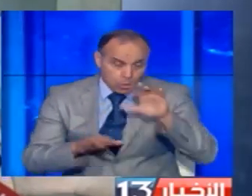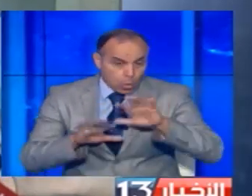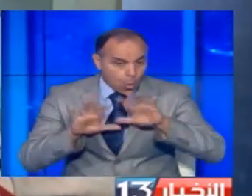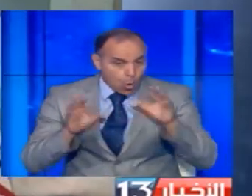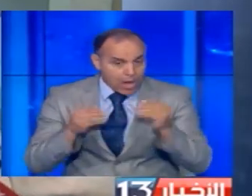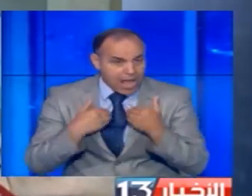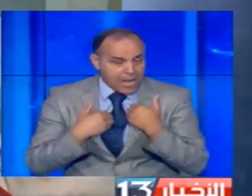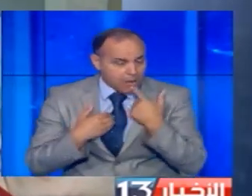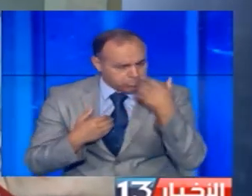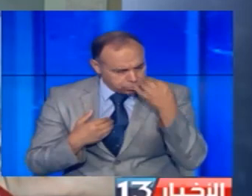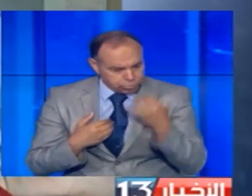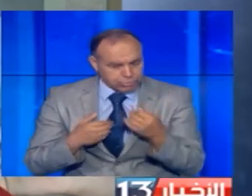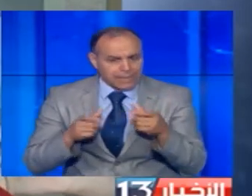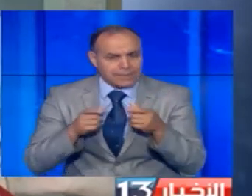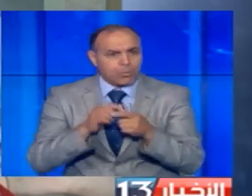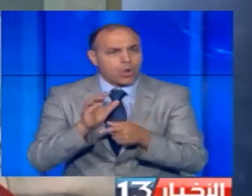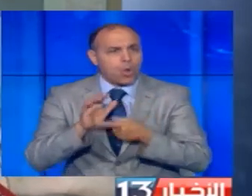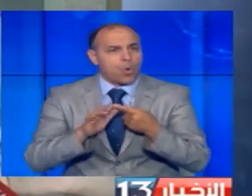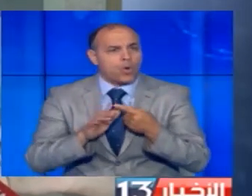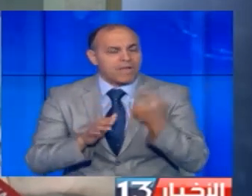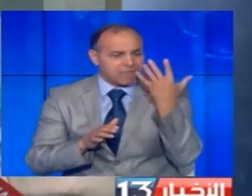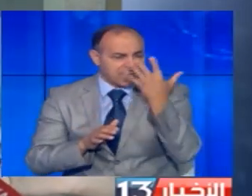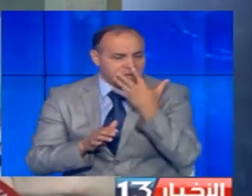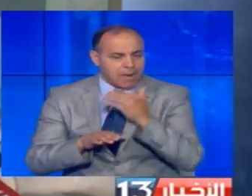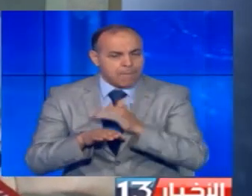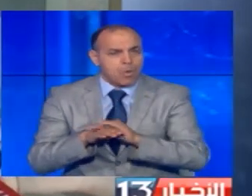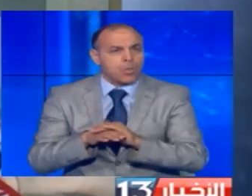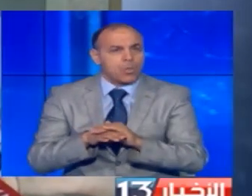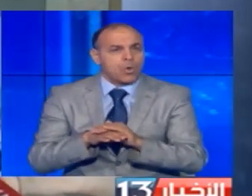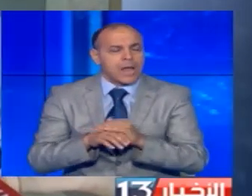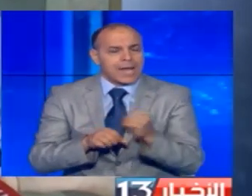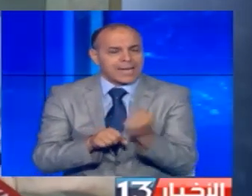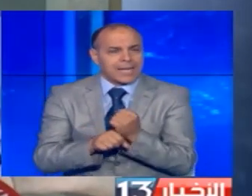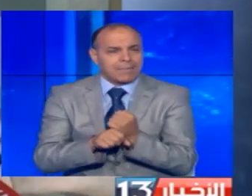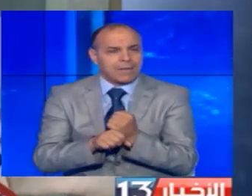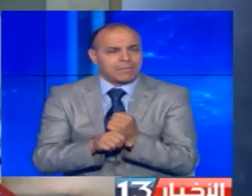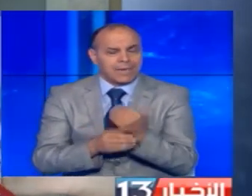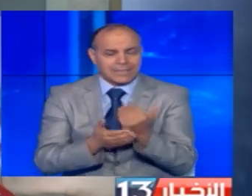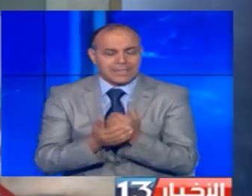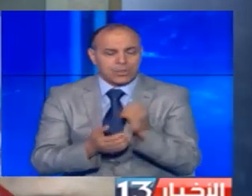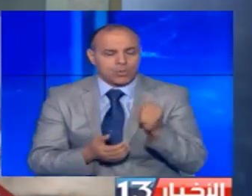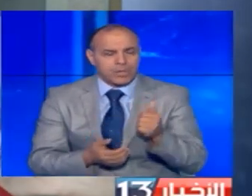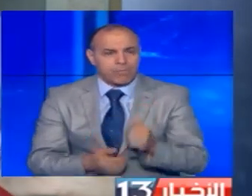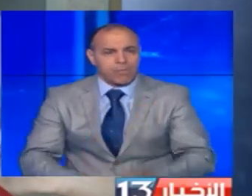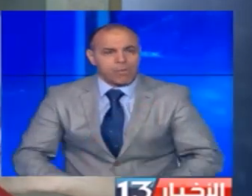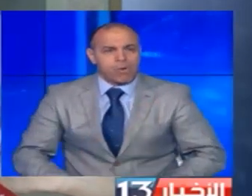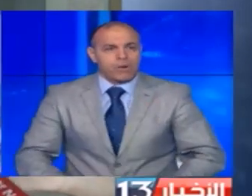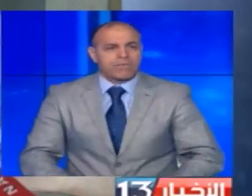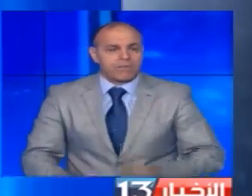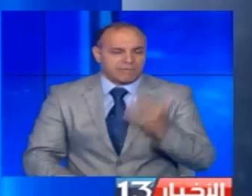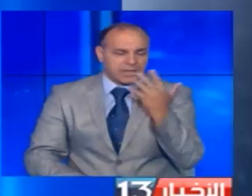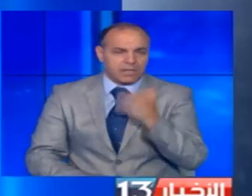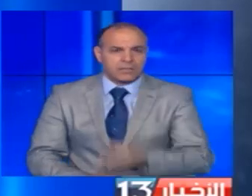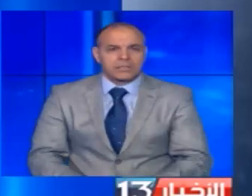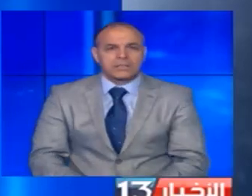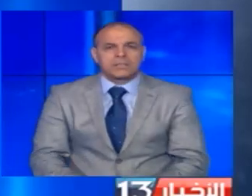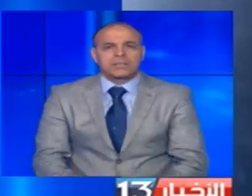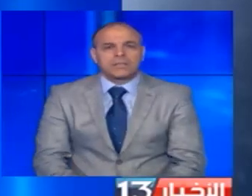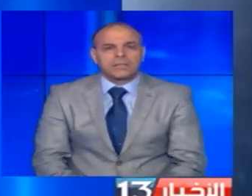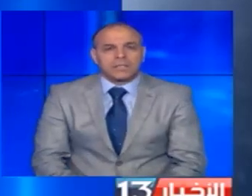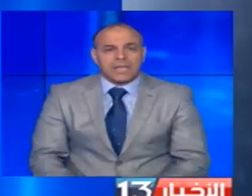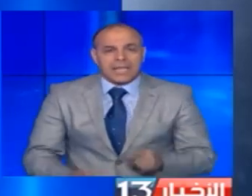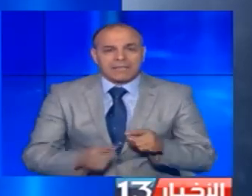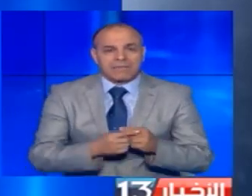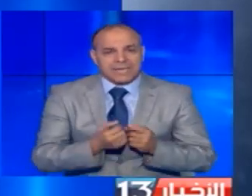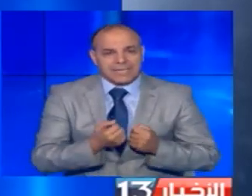كما احنا وعدنا الدوله الاولى في مجال الاستثمار في الاقتصاد الرقمي في افريقيا بهدف